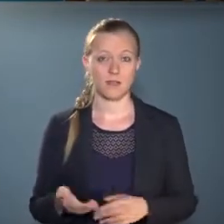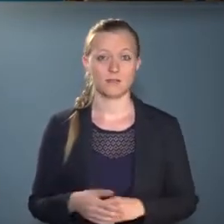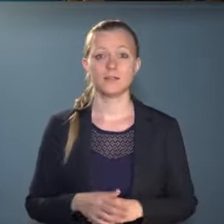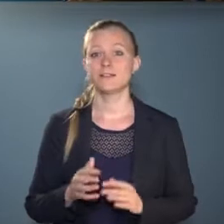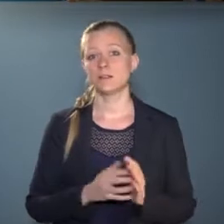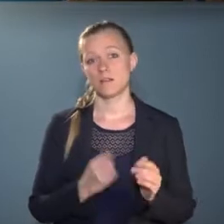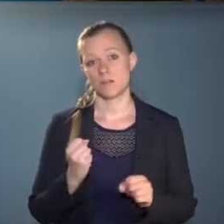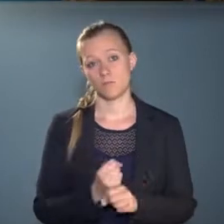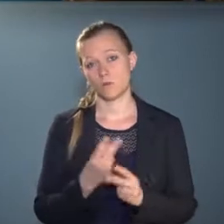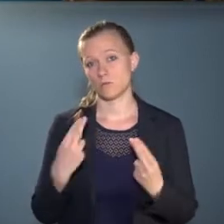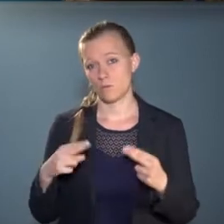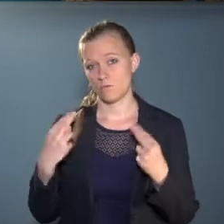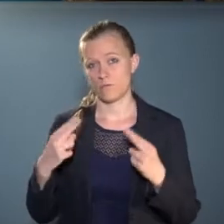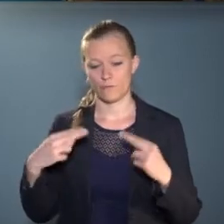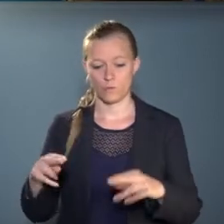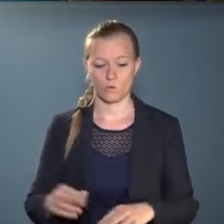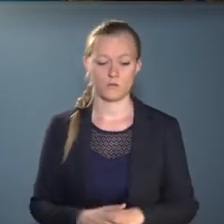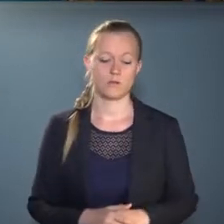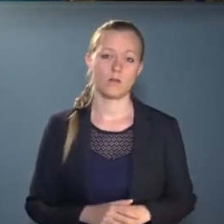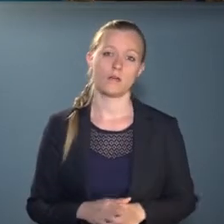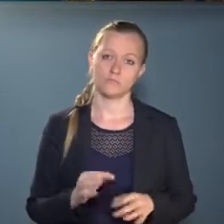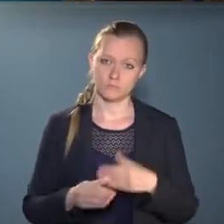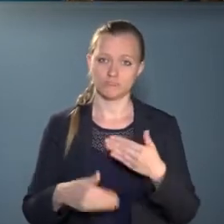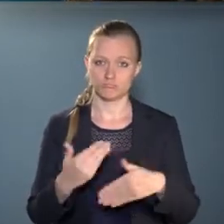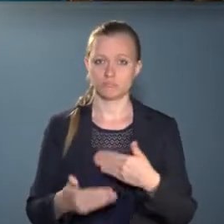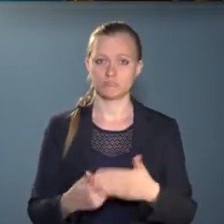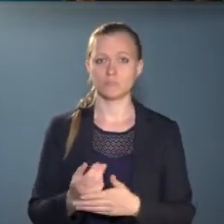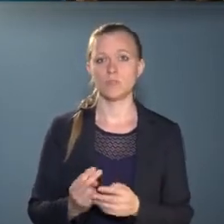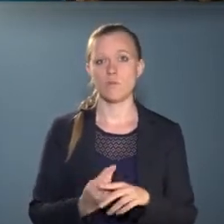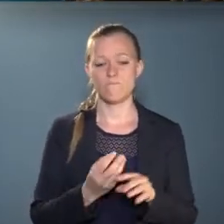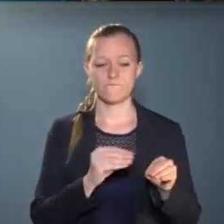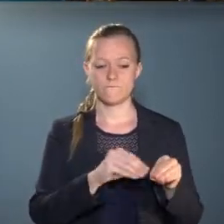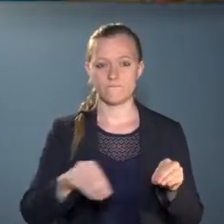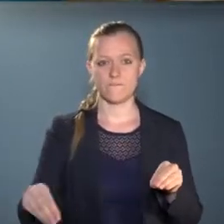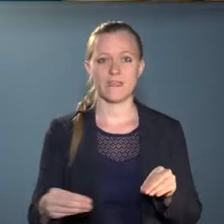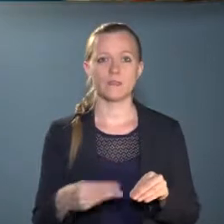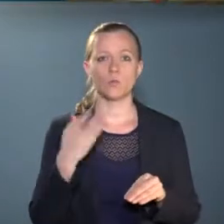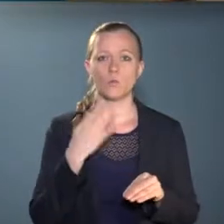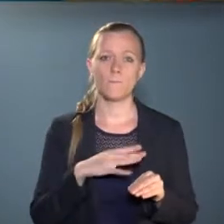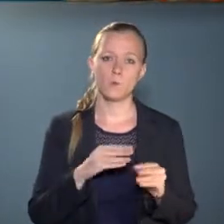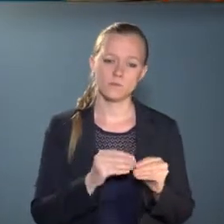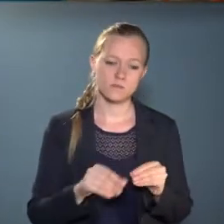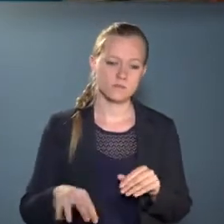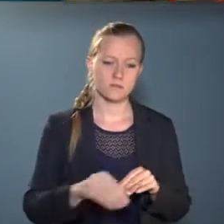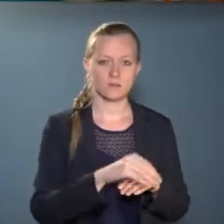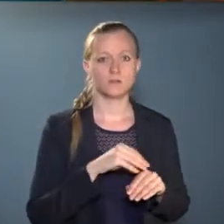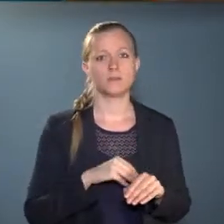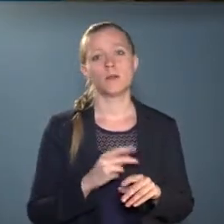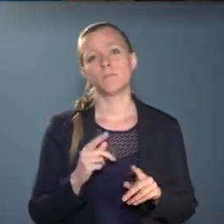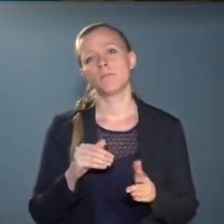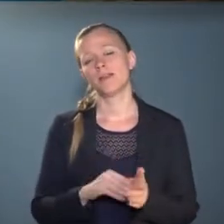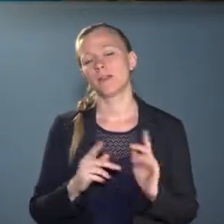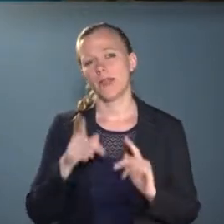kertészeti munkálatok is folytatódnak, vagy történnek, növénytelepítések, humuszterítés, még a játék, a